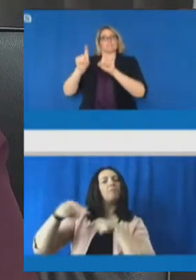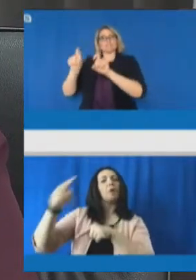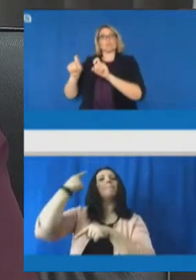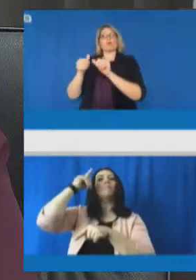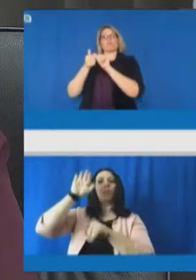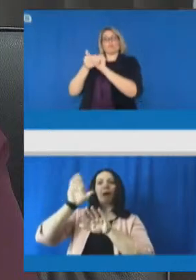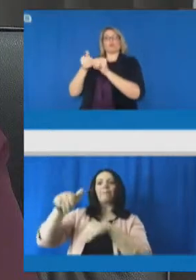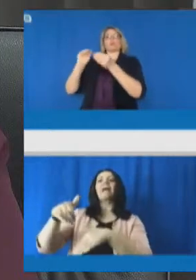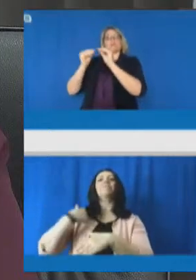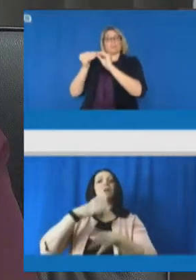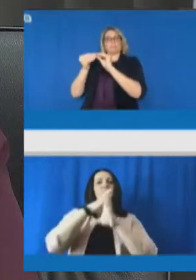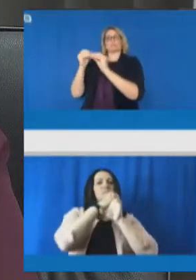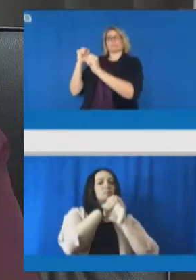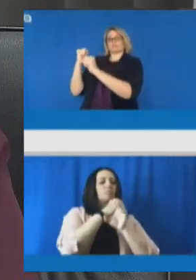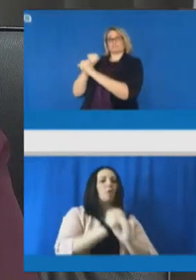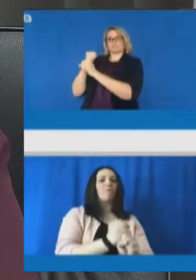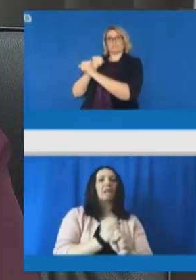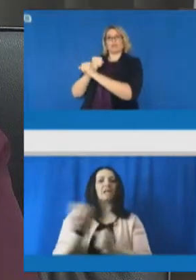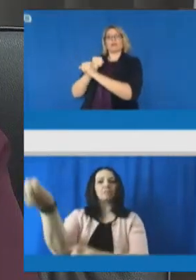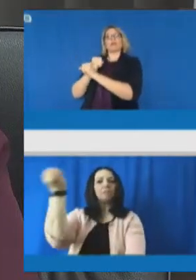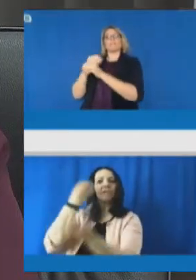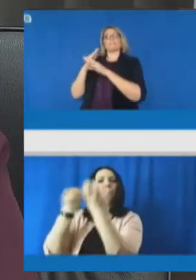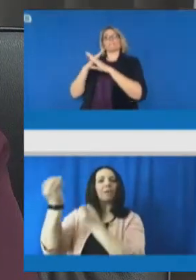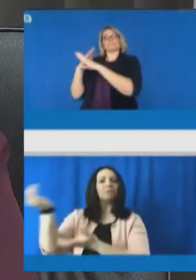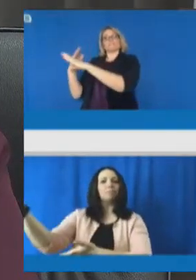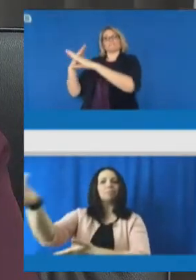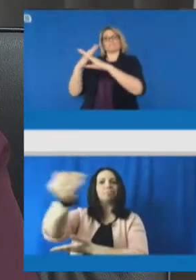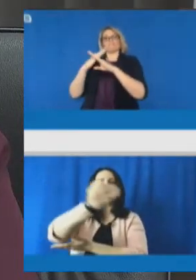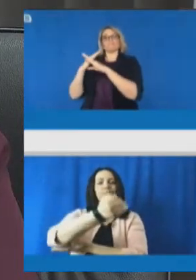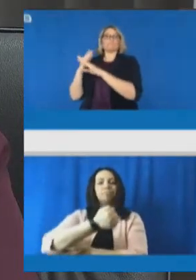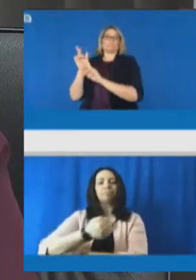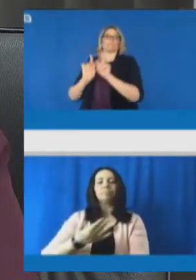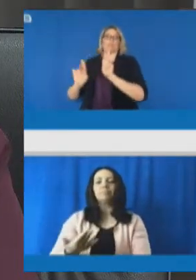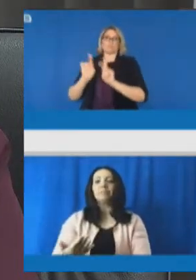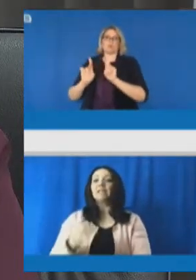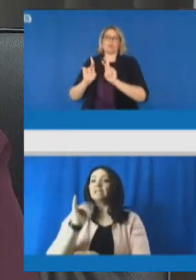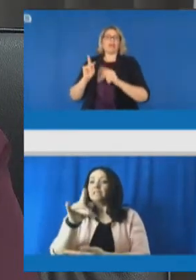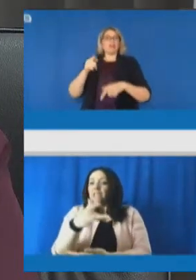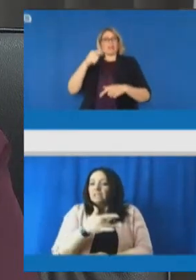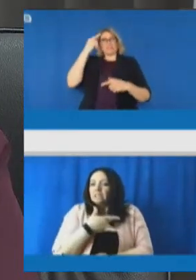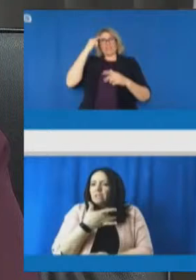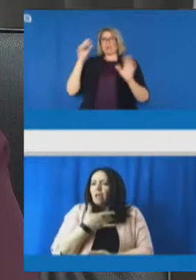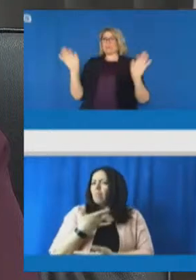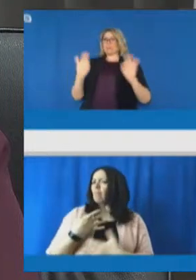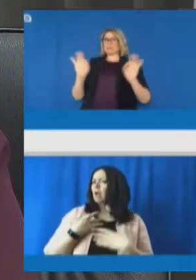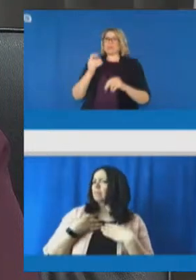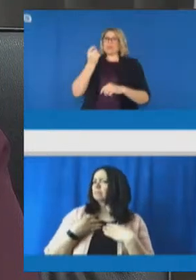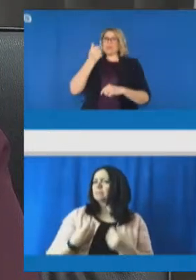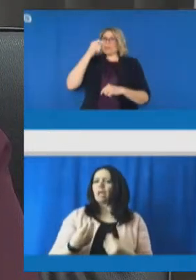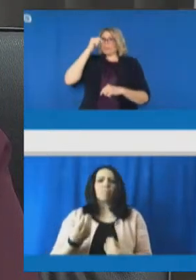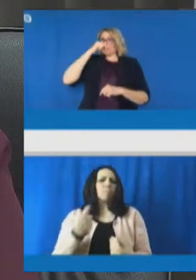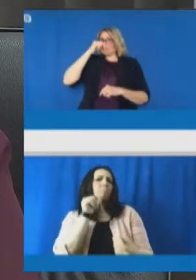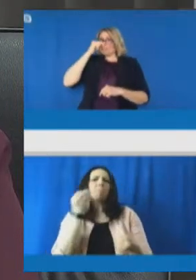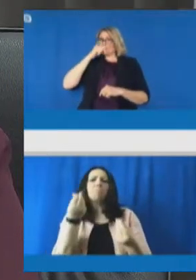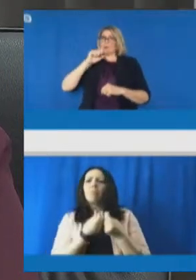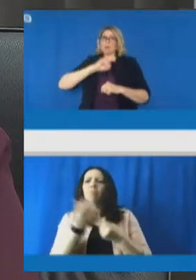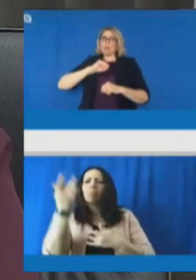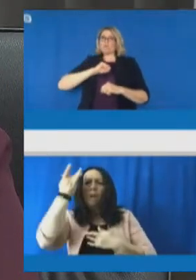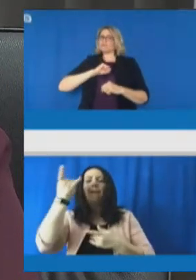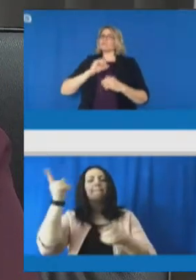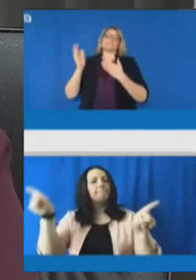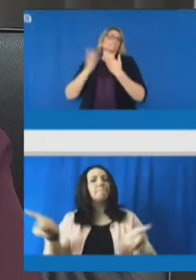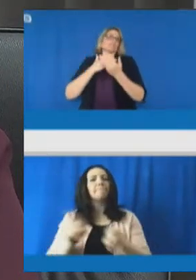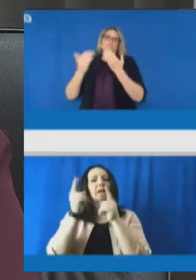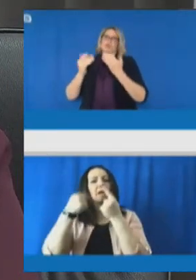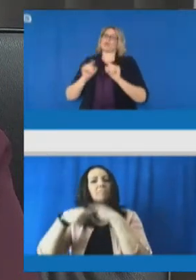cases being related to variants of concern to now 40% of the cases are as a result of variants of concern, and we